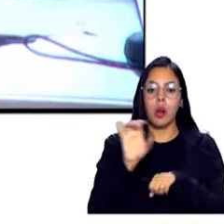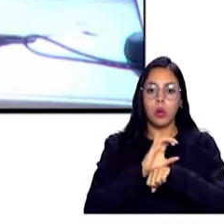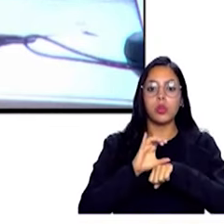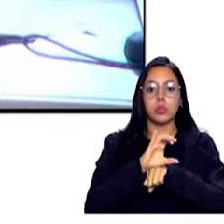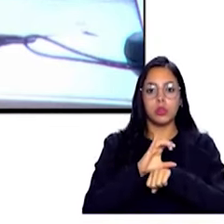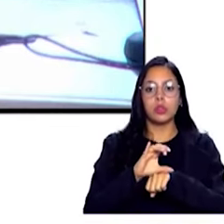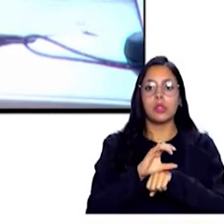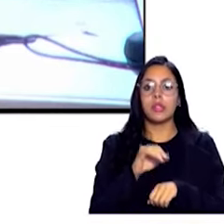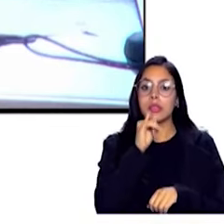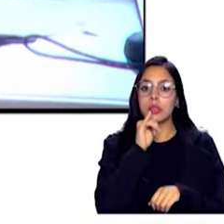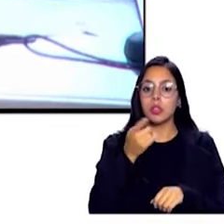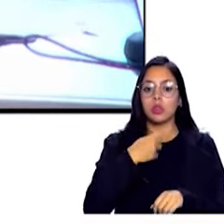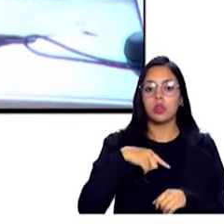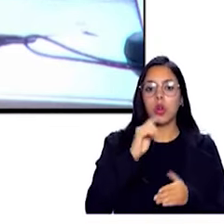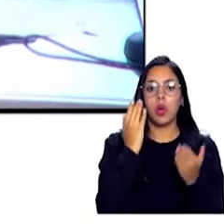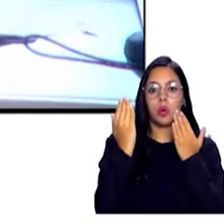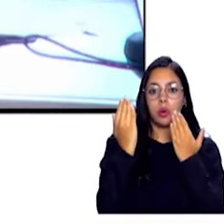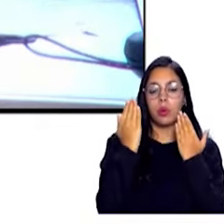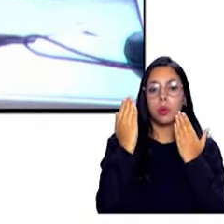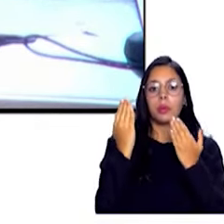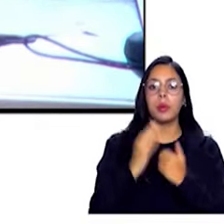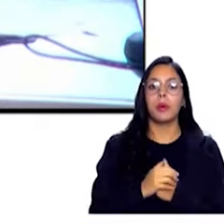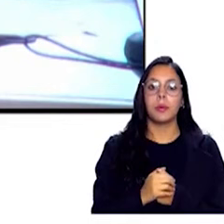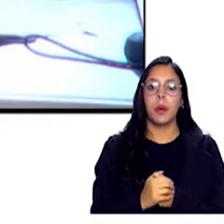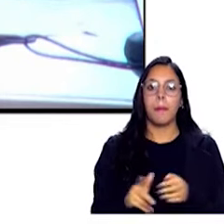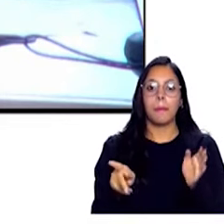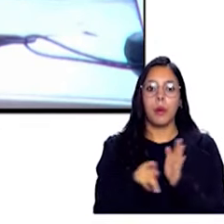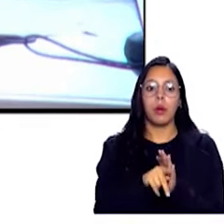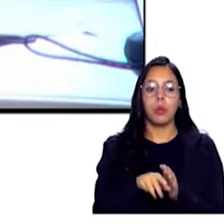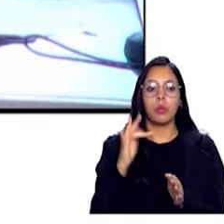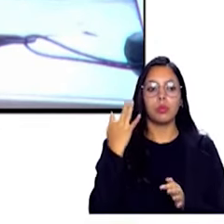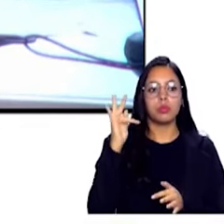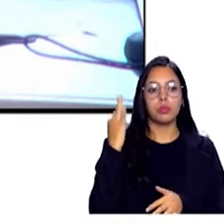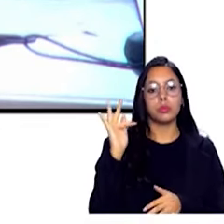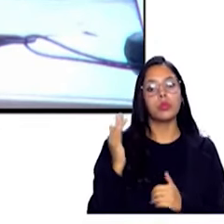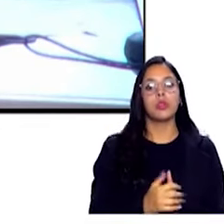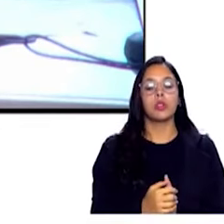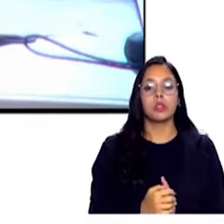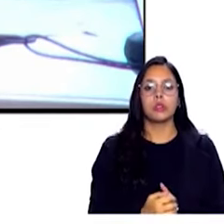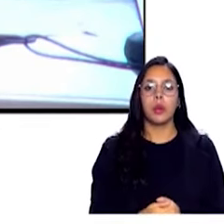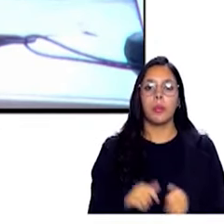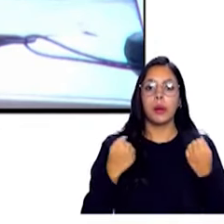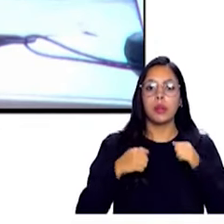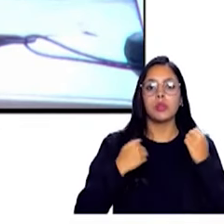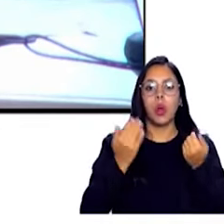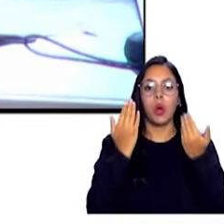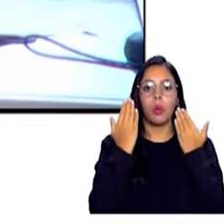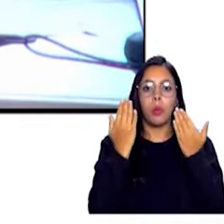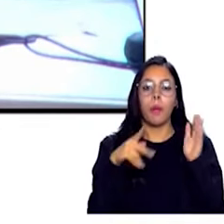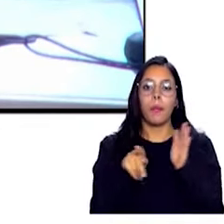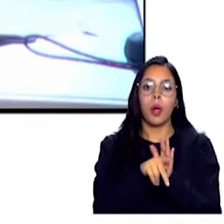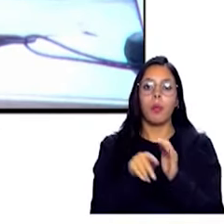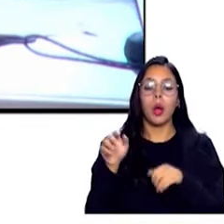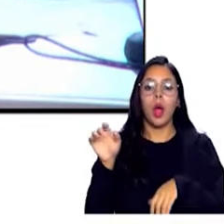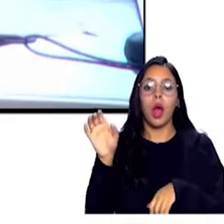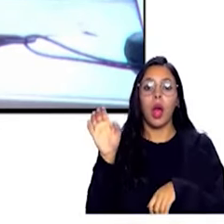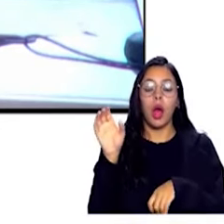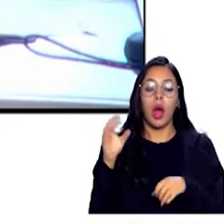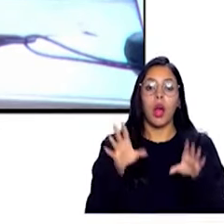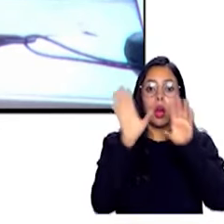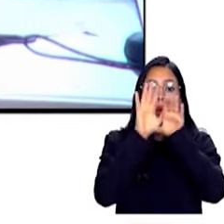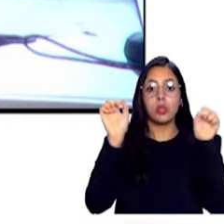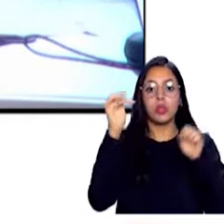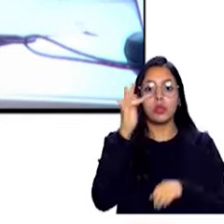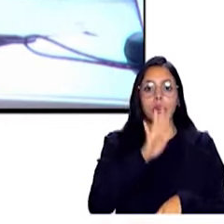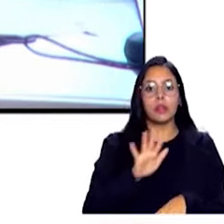française Il faudrait la comparer à une cour fédérale des états-unis ET pas à la cour suprême la deux